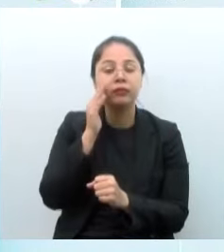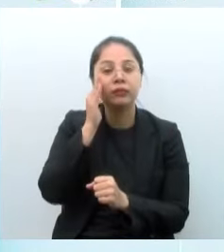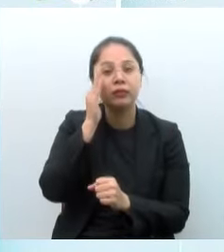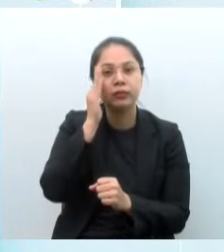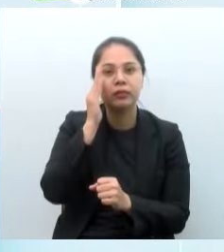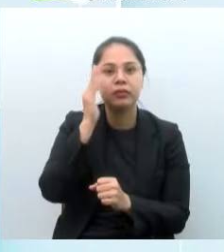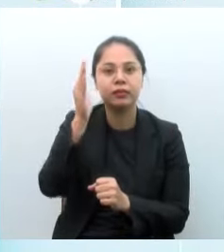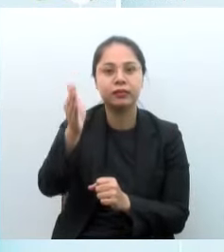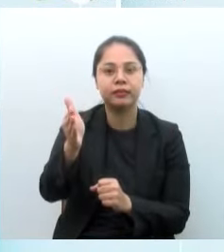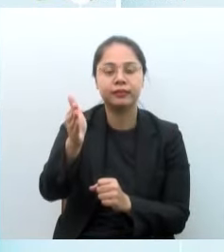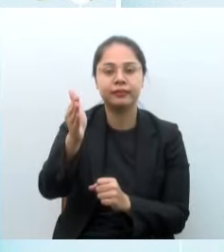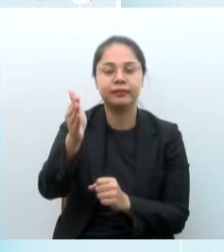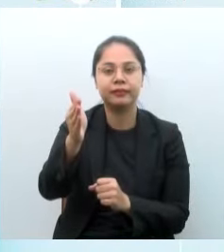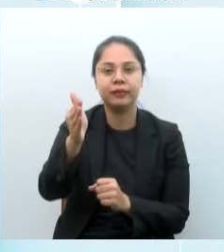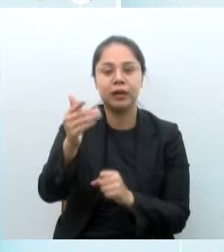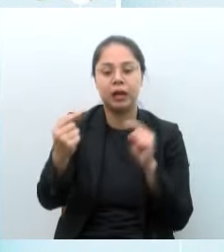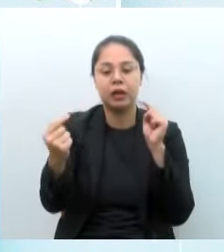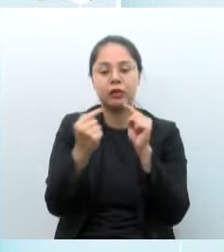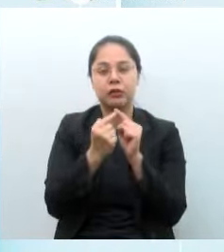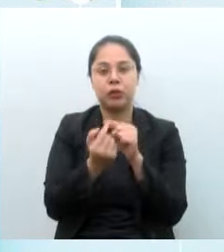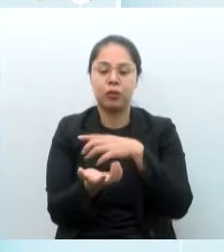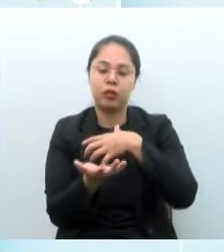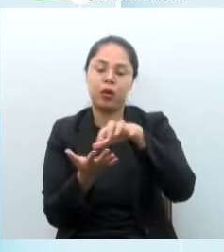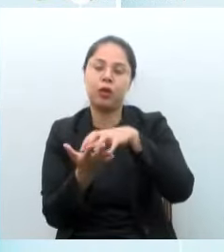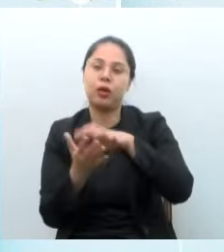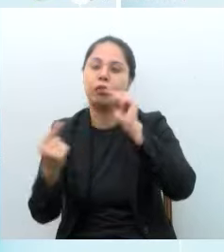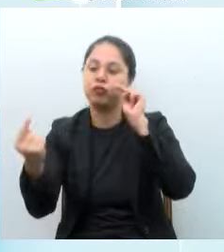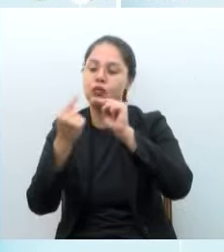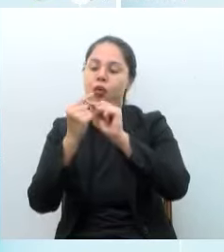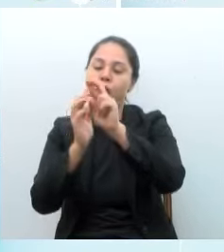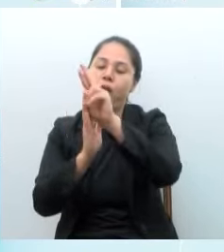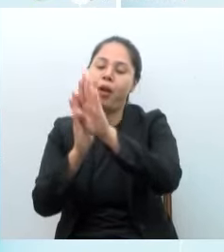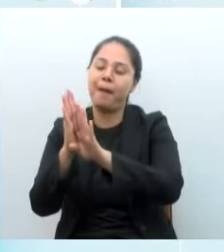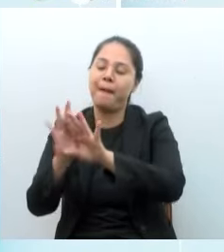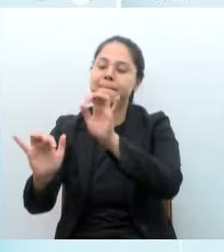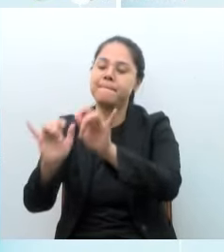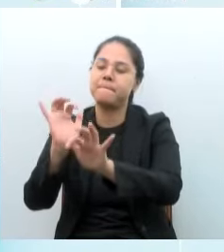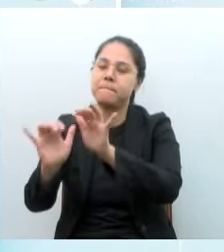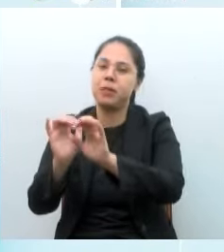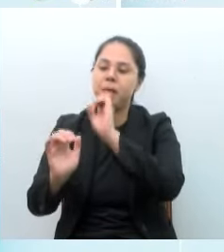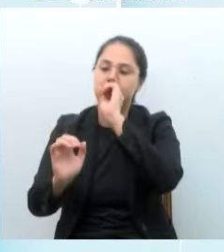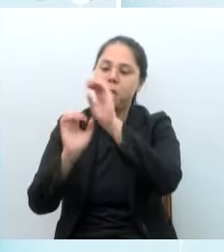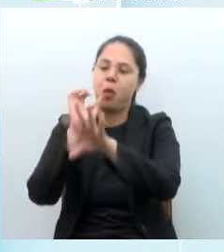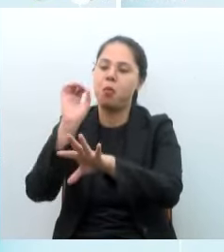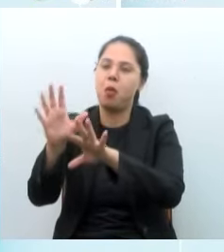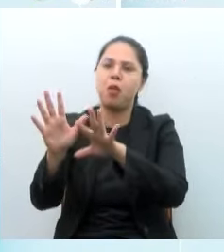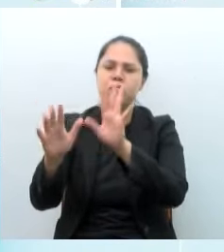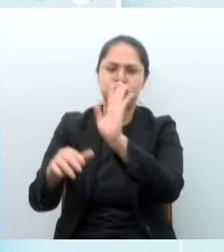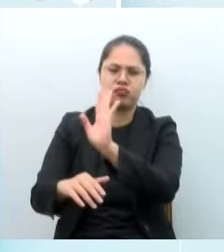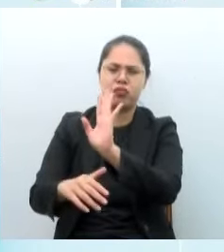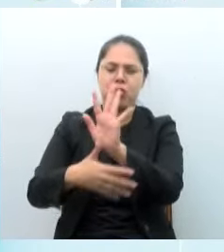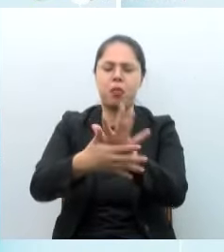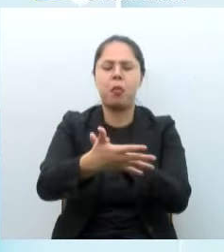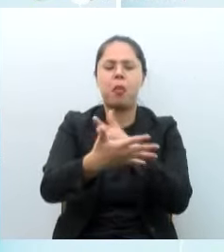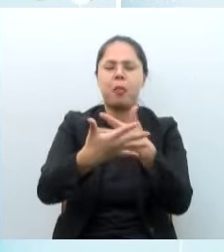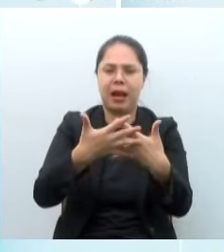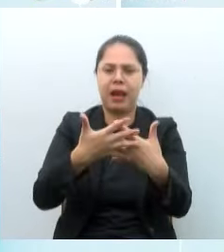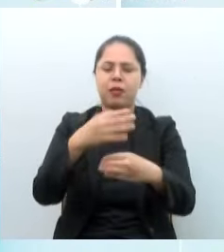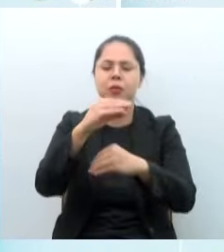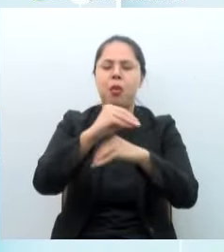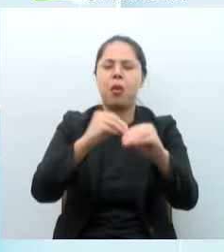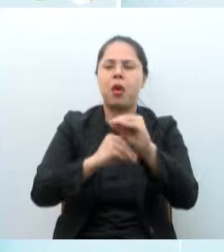งานในระบบอีเมลนะครับให้รายงานเฉพาะโครงการที่มีอยู่ในแผนปฏิบัติการ